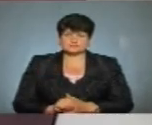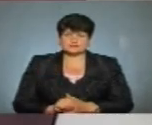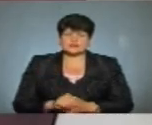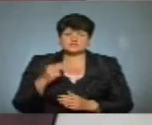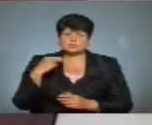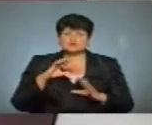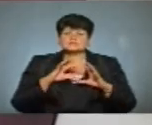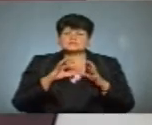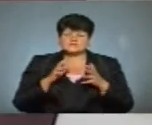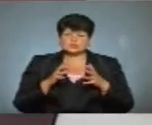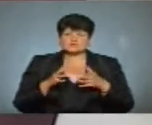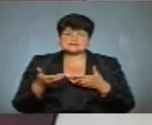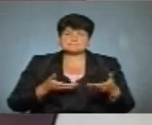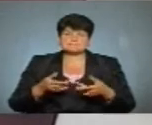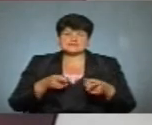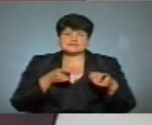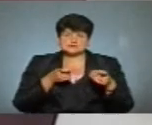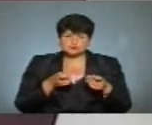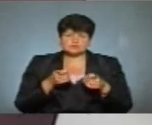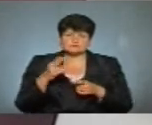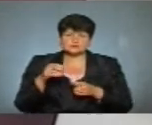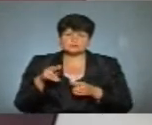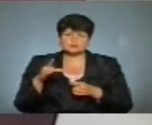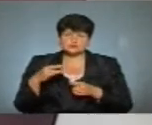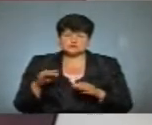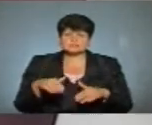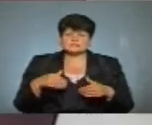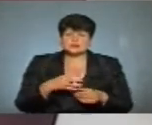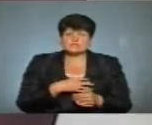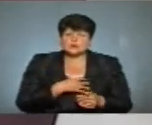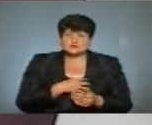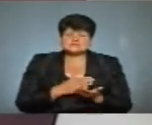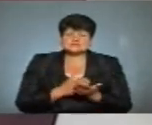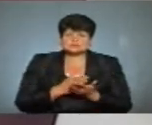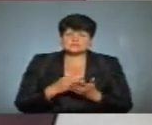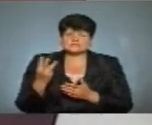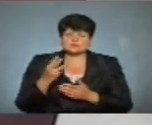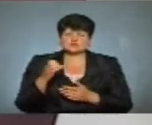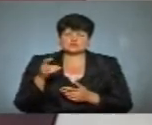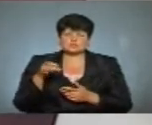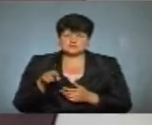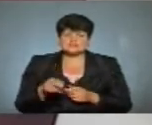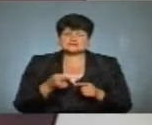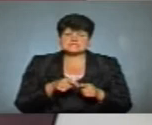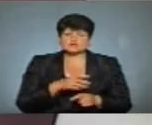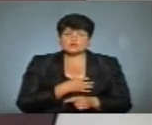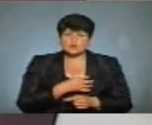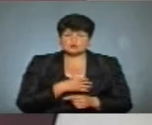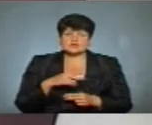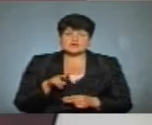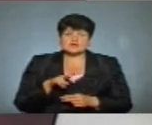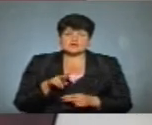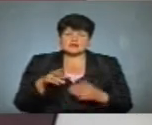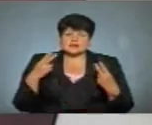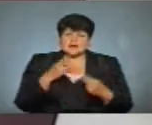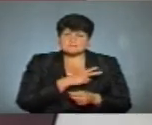Чемпіону світу з біатлону тернополянину Дмитру Підручному вручили орден за заслуги 3-го ступеня. Цією нагородою капітана чоловічої